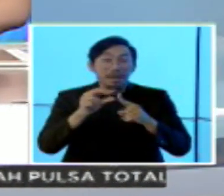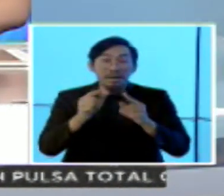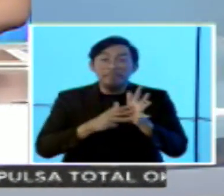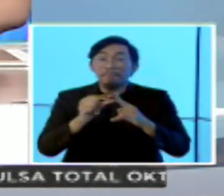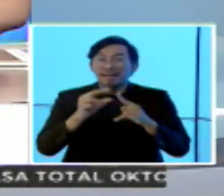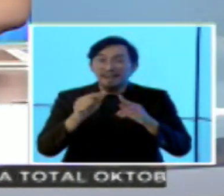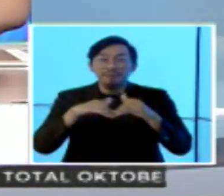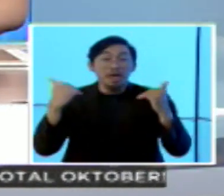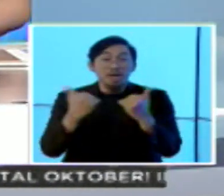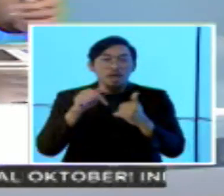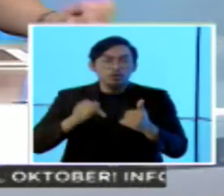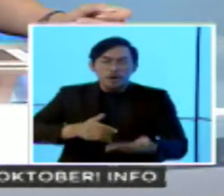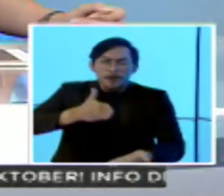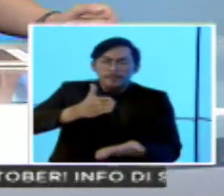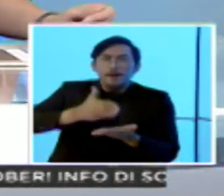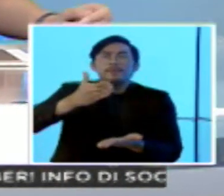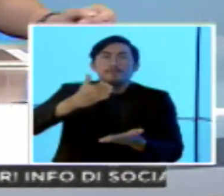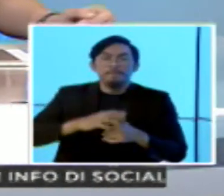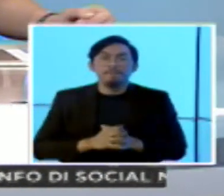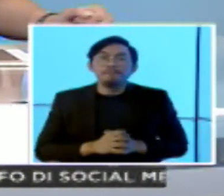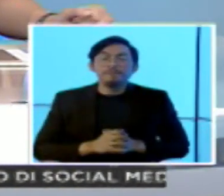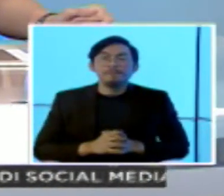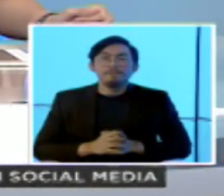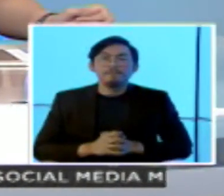MPR Kompleks Senayan Jakarta pun semakin diperketat.